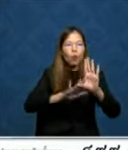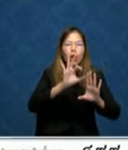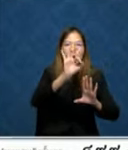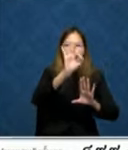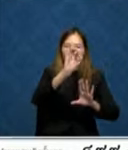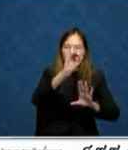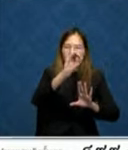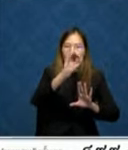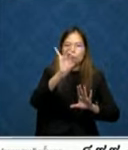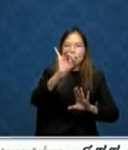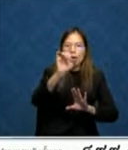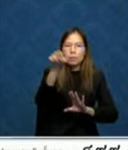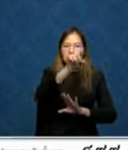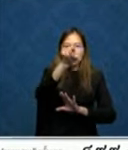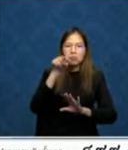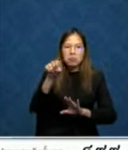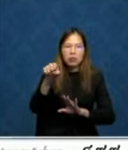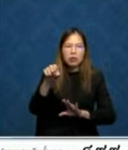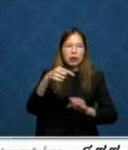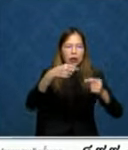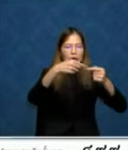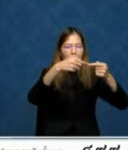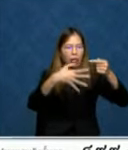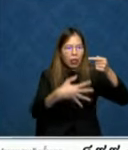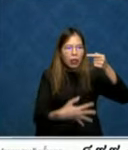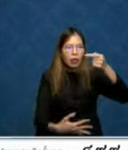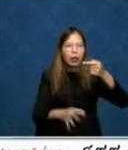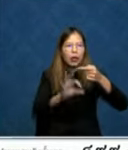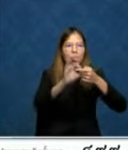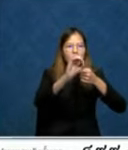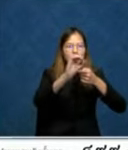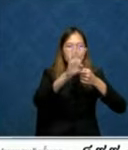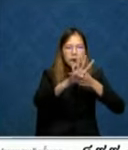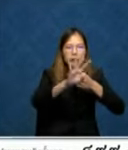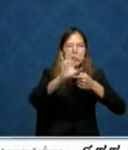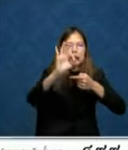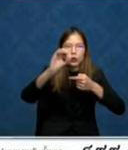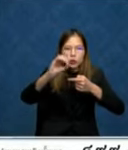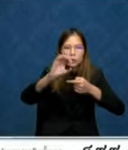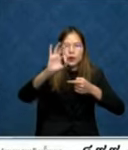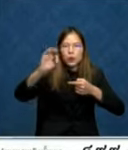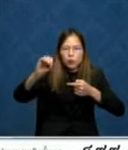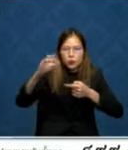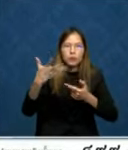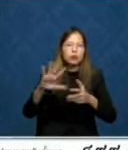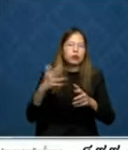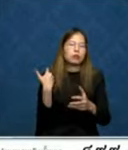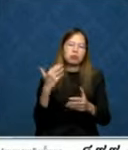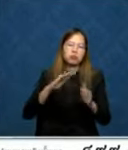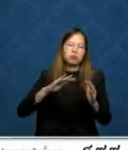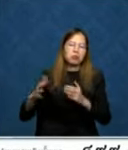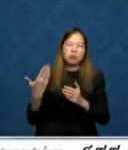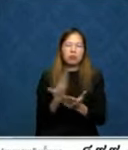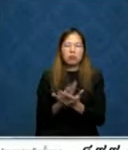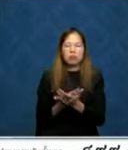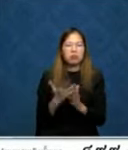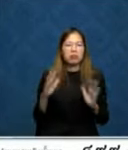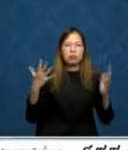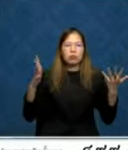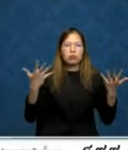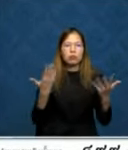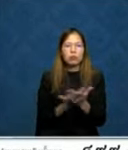98% เลยนะครับแล้วก็ไล่ลงมาเหลือ94เหลือ90เพราะช่วงหลังๆคนอาจจะไม่มีเงินแล้วหรือท่านอาจจะแจกน้อย